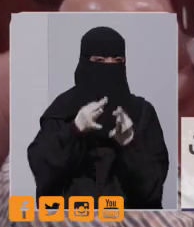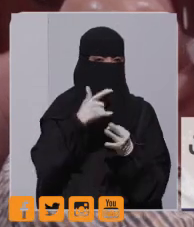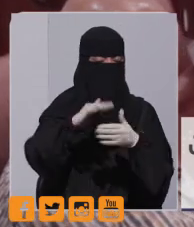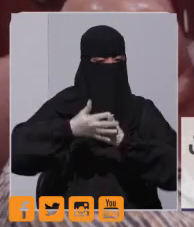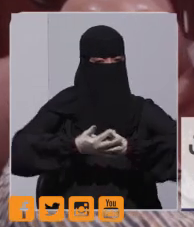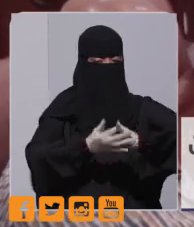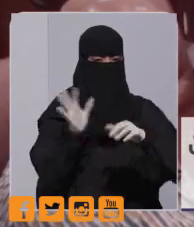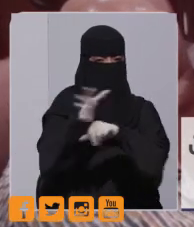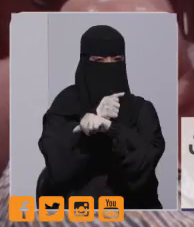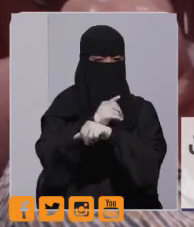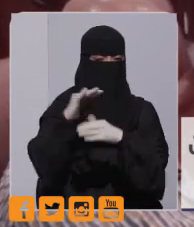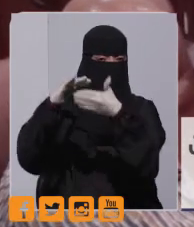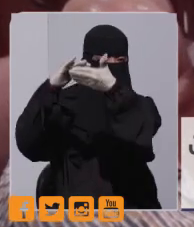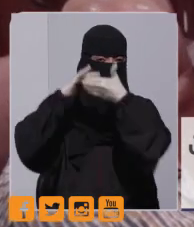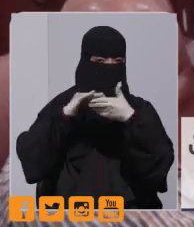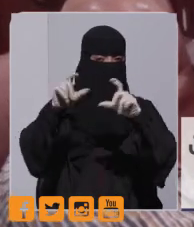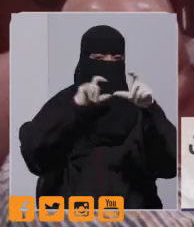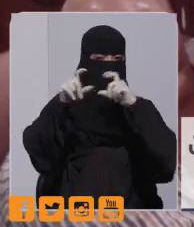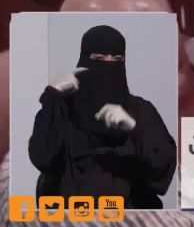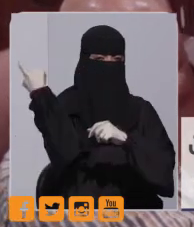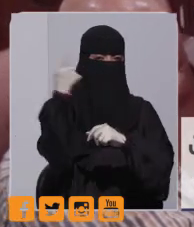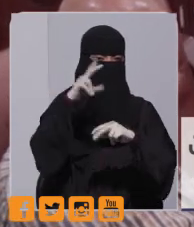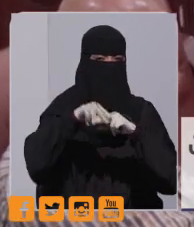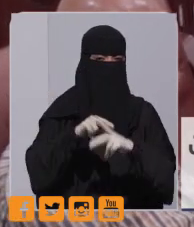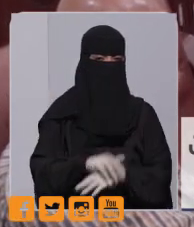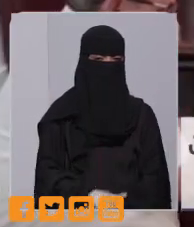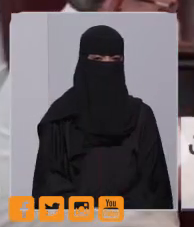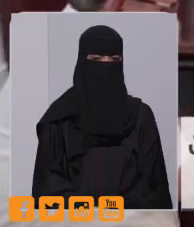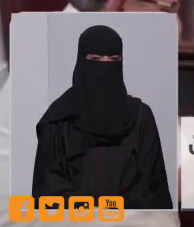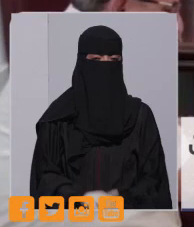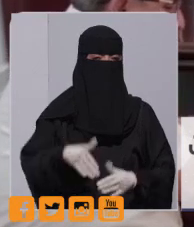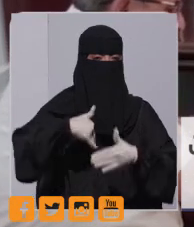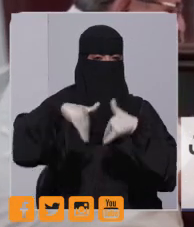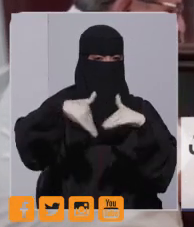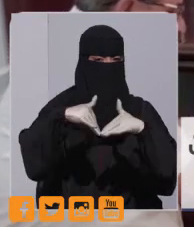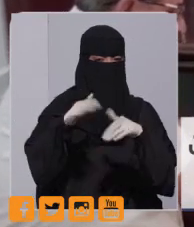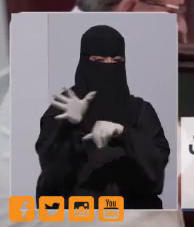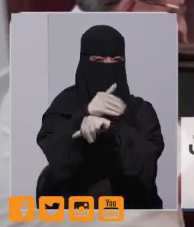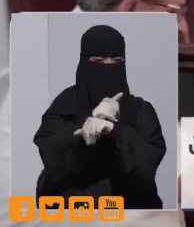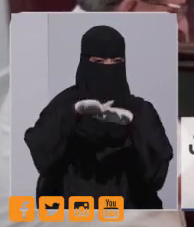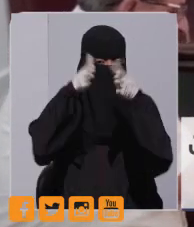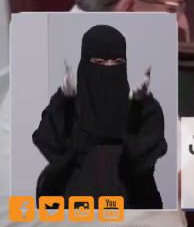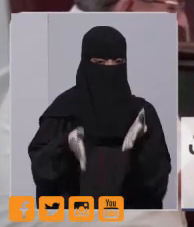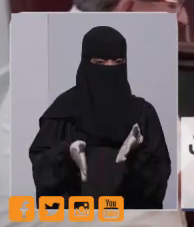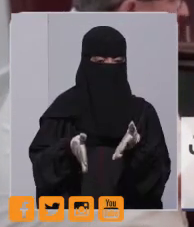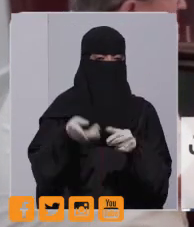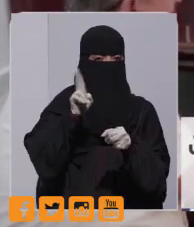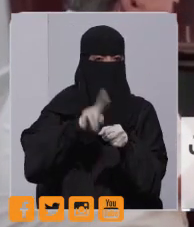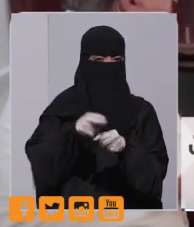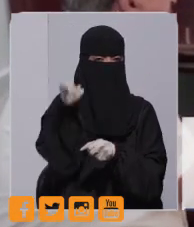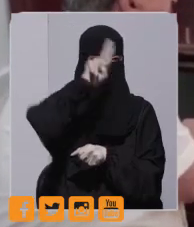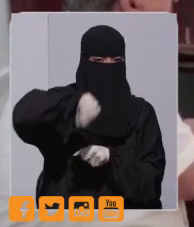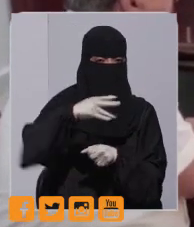الاجتماعيه منحه من البنك الدولي عبر عبر الصندوق الاجتماعي للتنميه واليونيسف